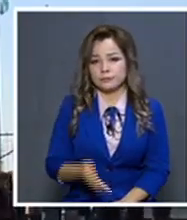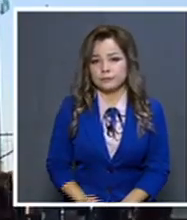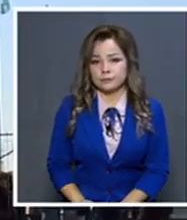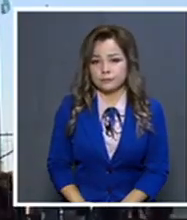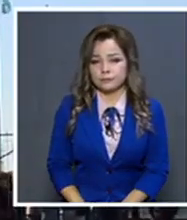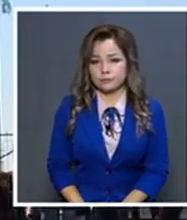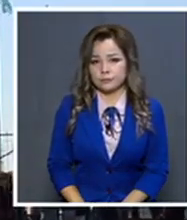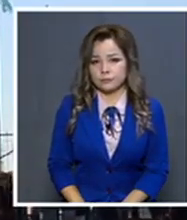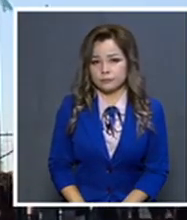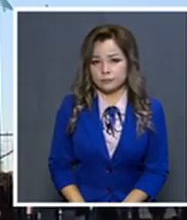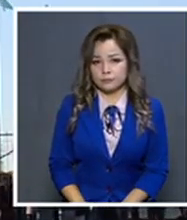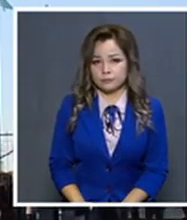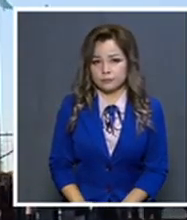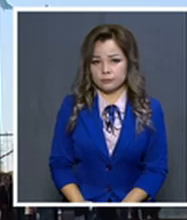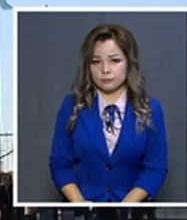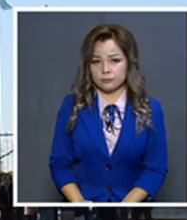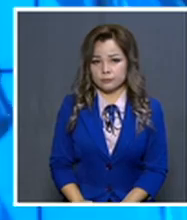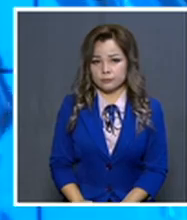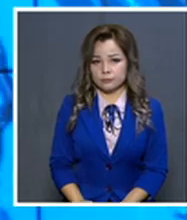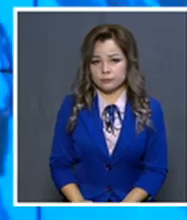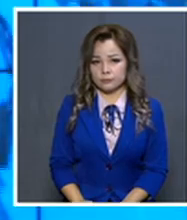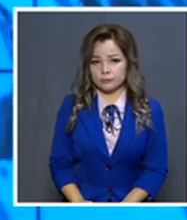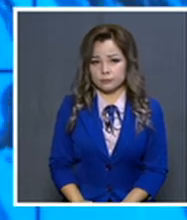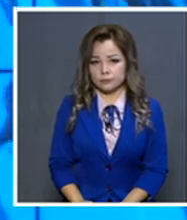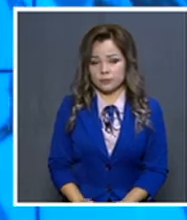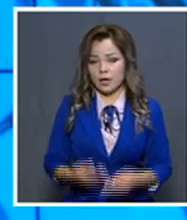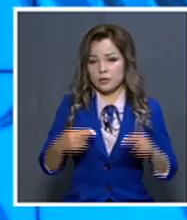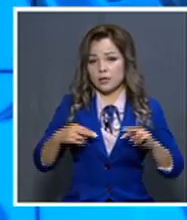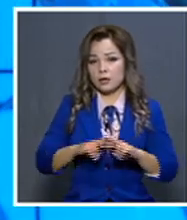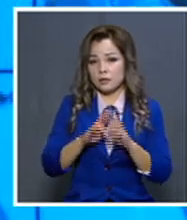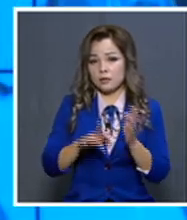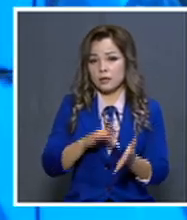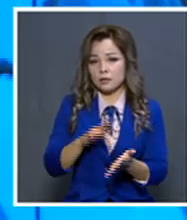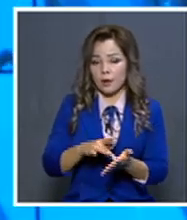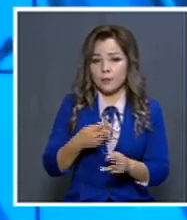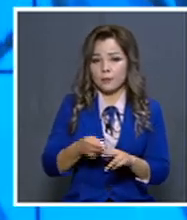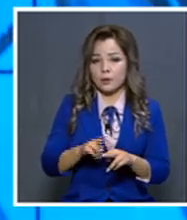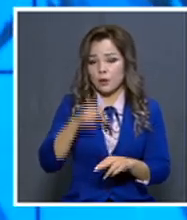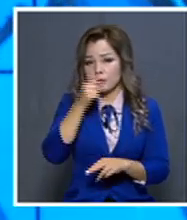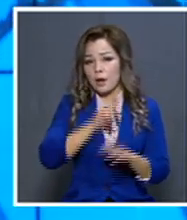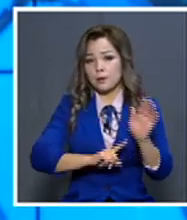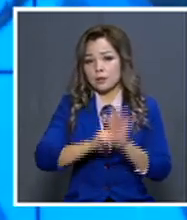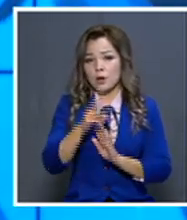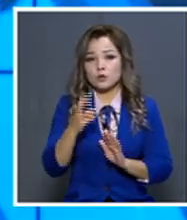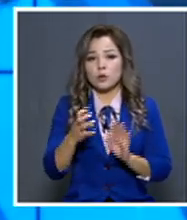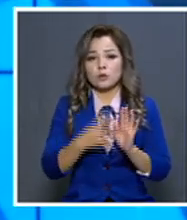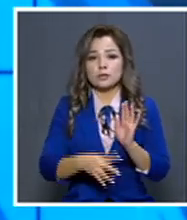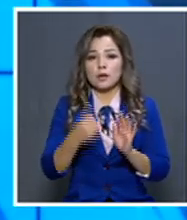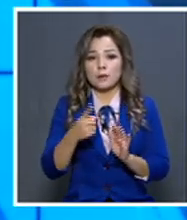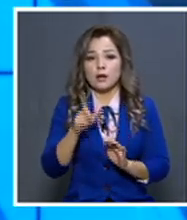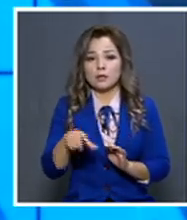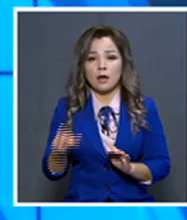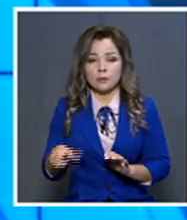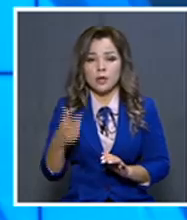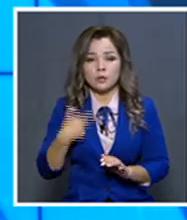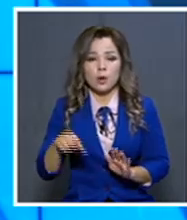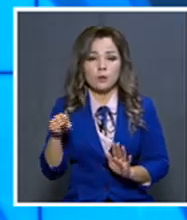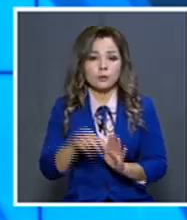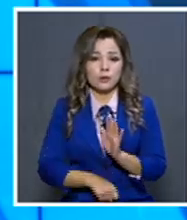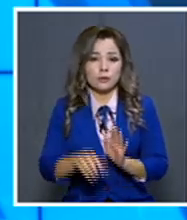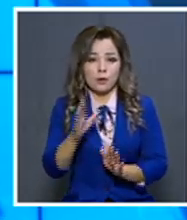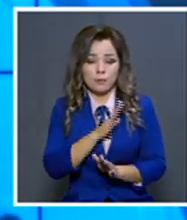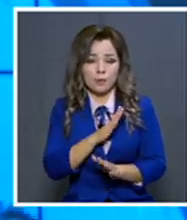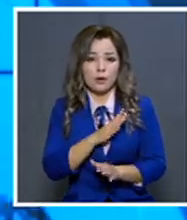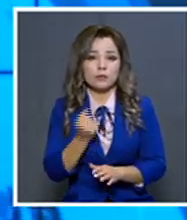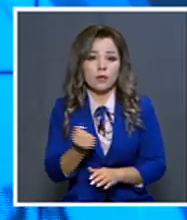ұлттық телеарнасы, Ақтөбеден. Елордада биыл жыл басынан бері 391 адам өз-өзіне қол жұмсаған. Өкінішке